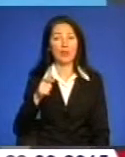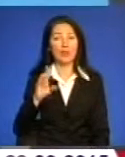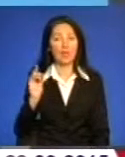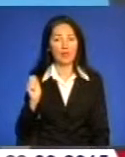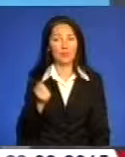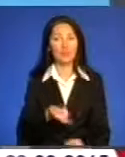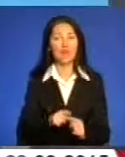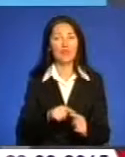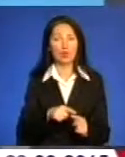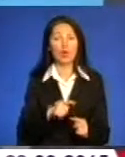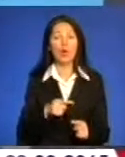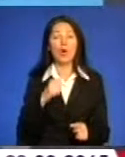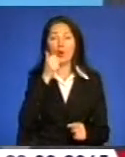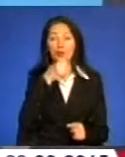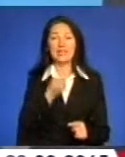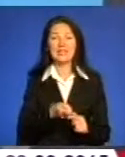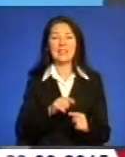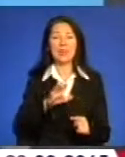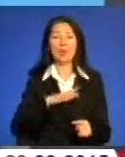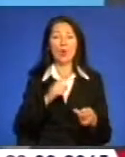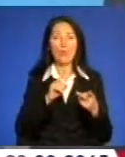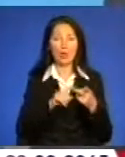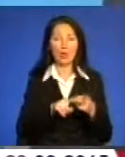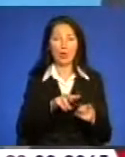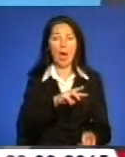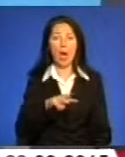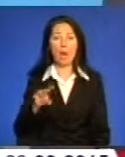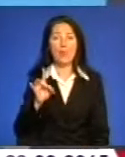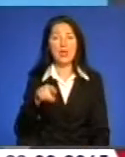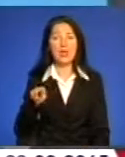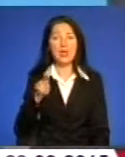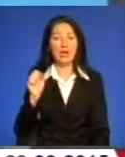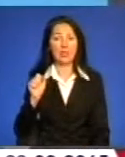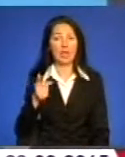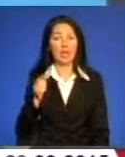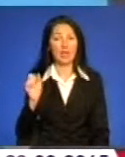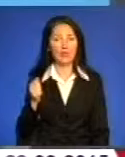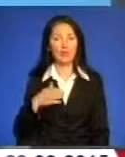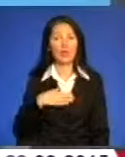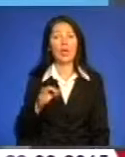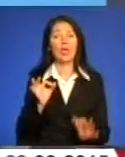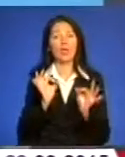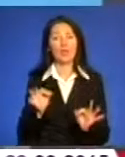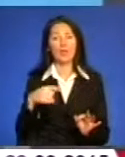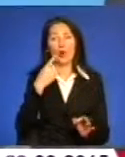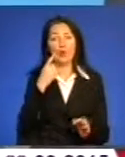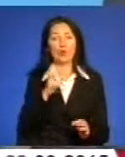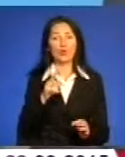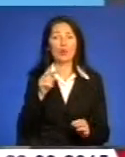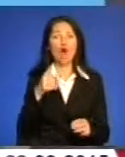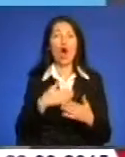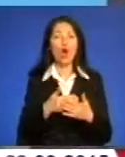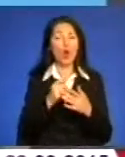що в цьому році це було 1,5 мільярда гривень. Ми об'єктивно говоримо про те, що громади, котрі